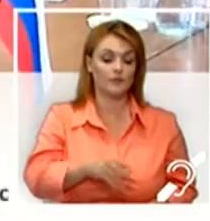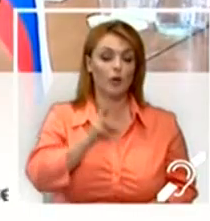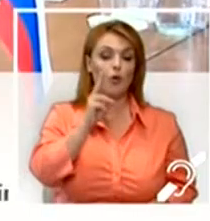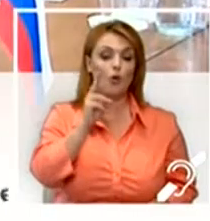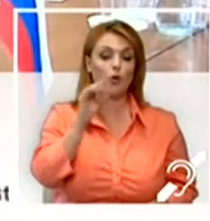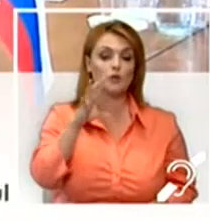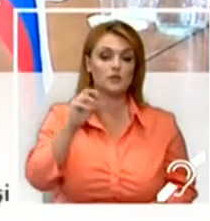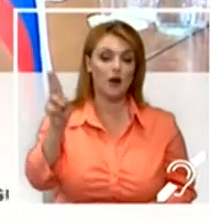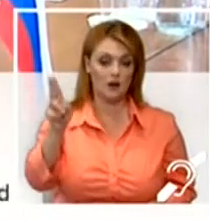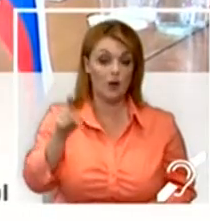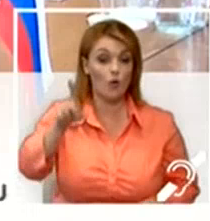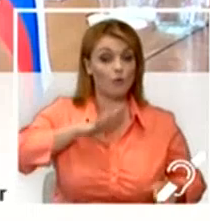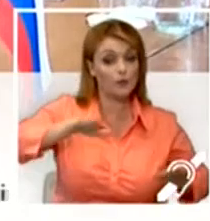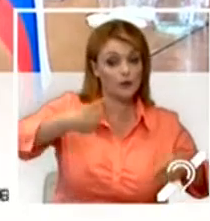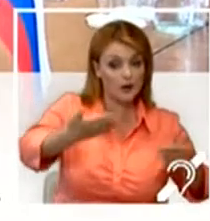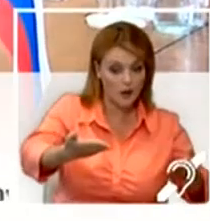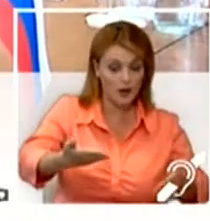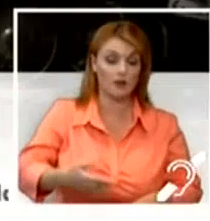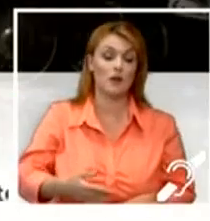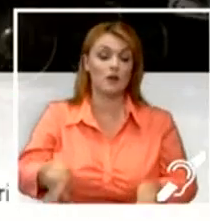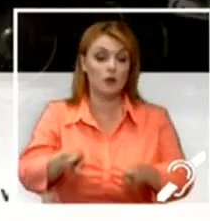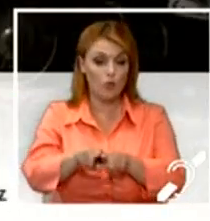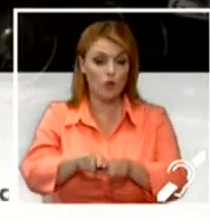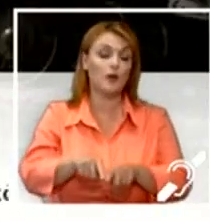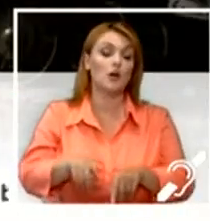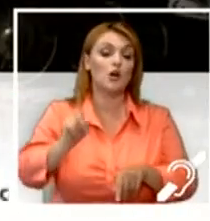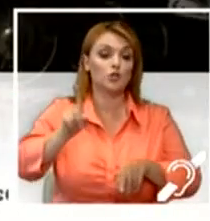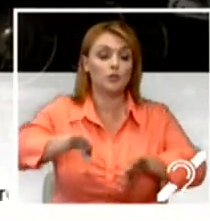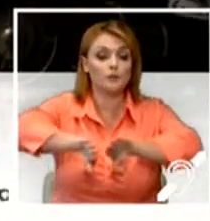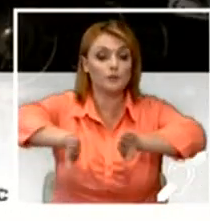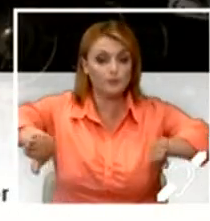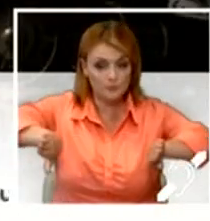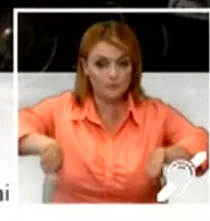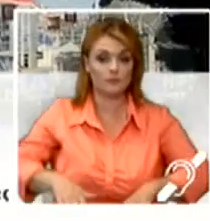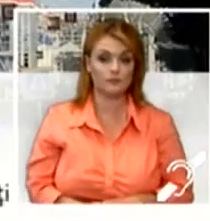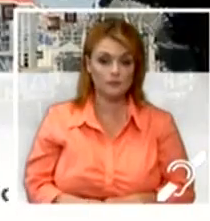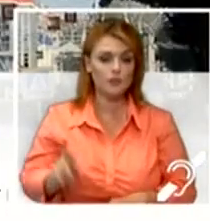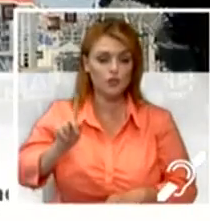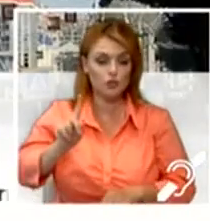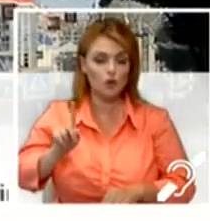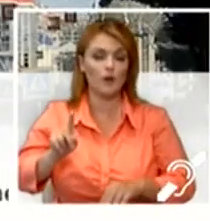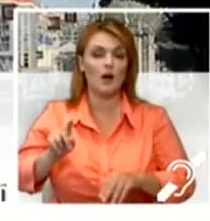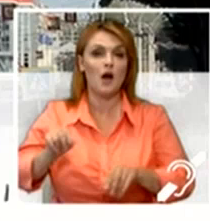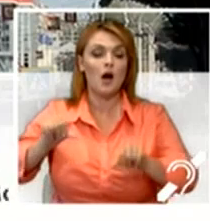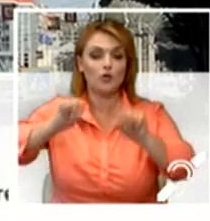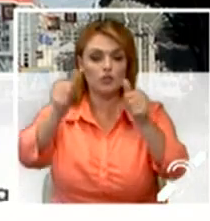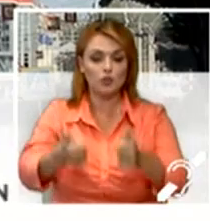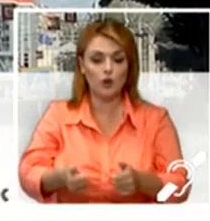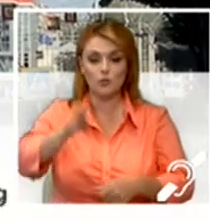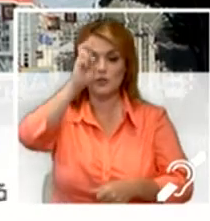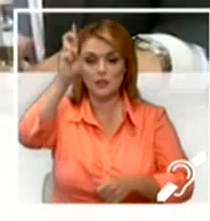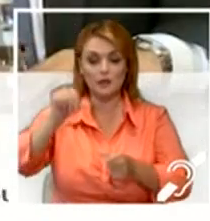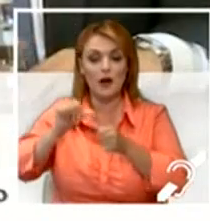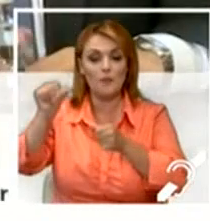o soluționare definitivă a conflictului dintre Republica Moldova și regimul de la Tiraspol prin constituirea unui stat federal. Propunerea Moscovei a